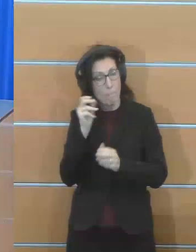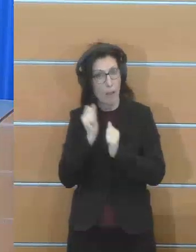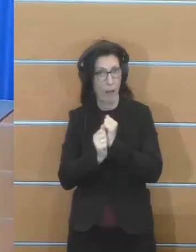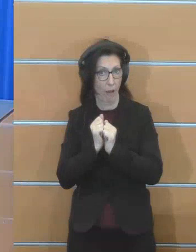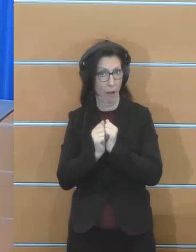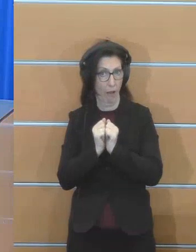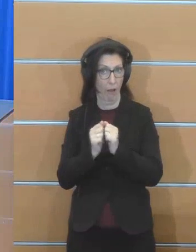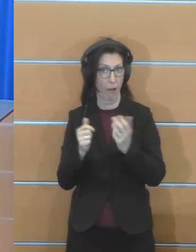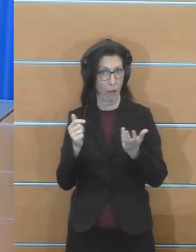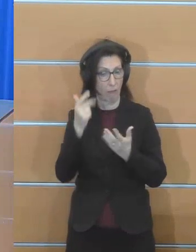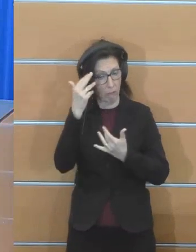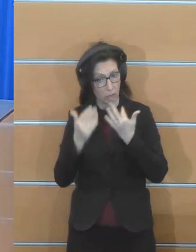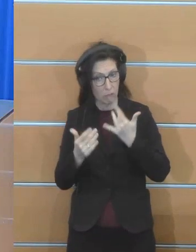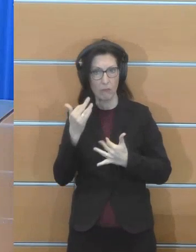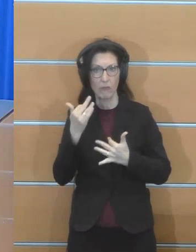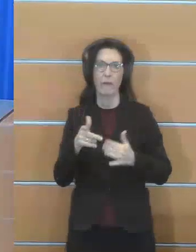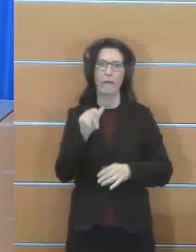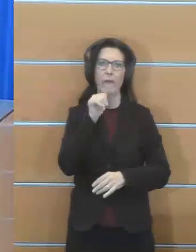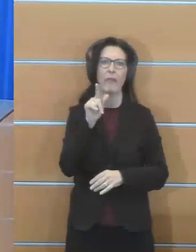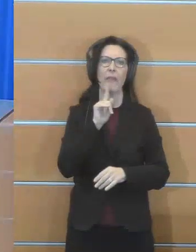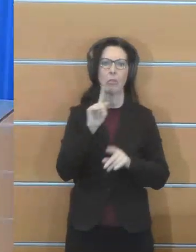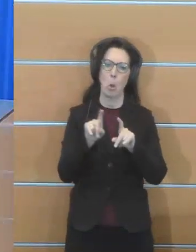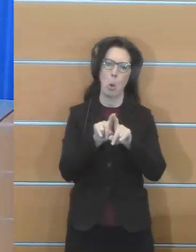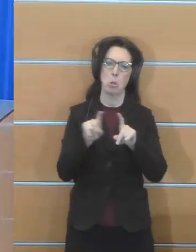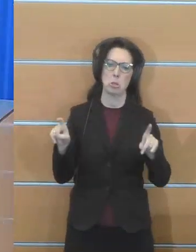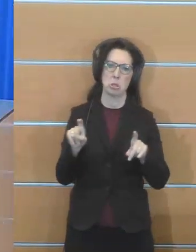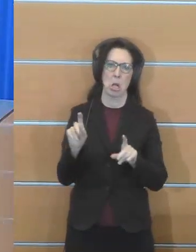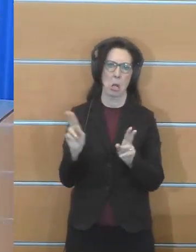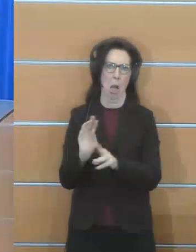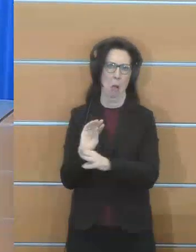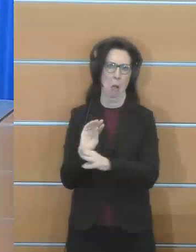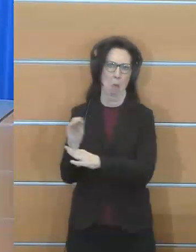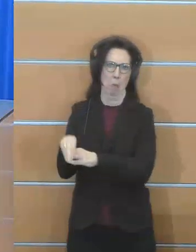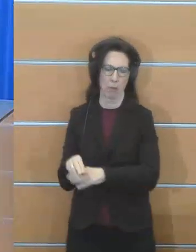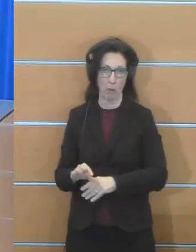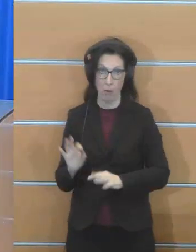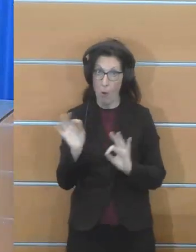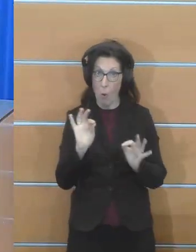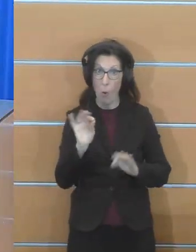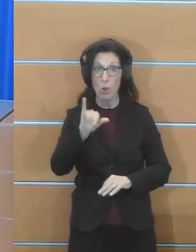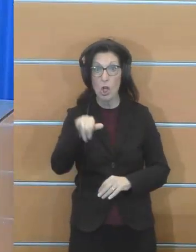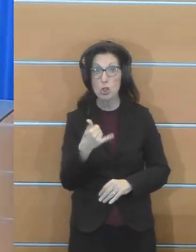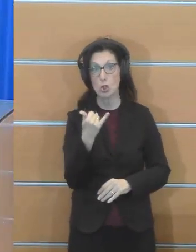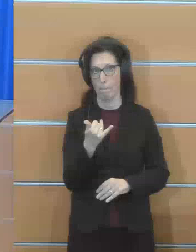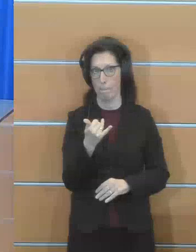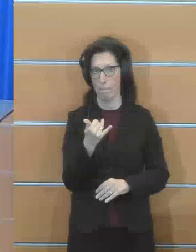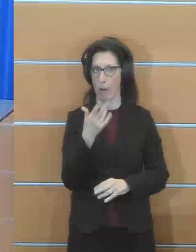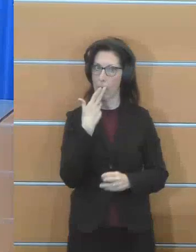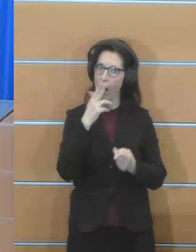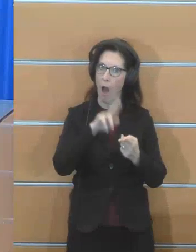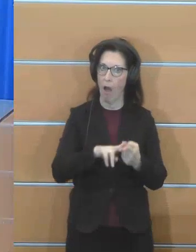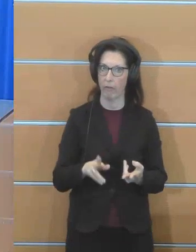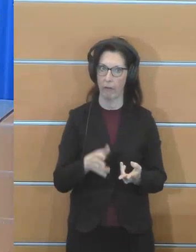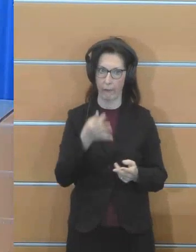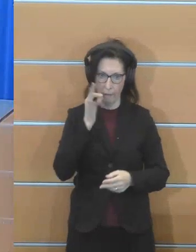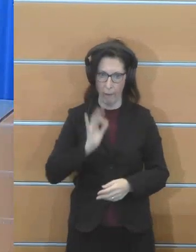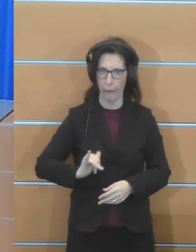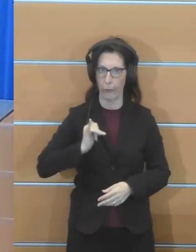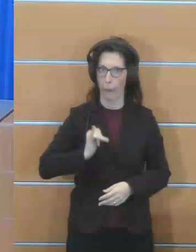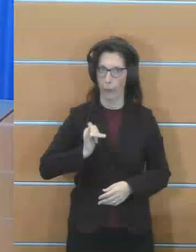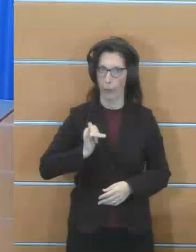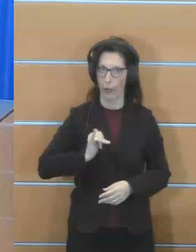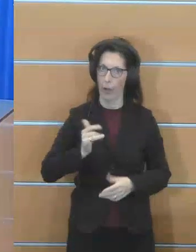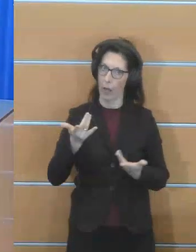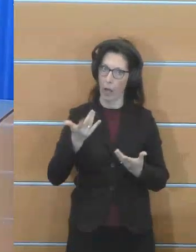statt einem almosencheck wie wäre es mit einer Jobgarantie für Frauen Jugendliche ältere